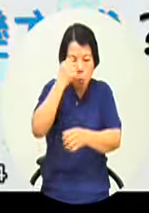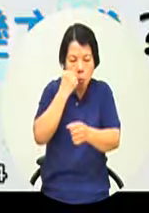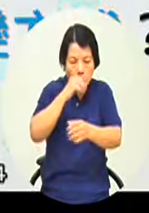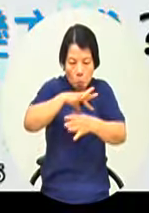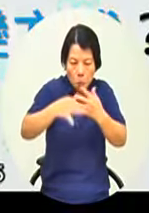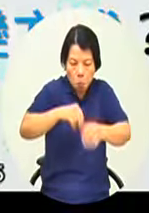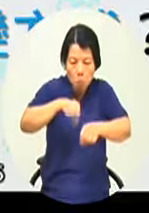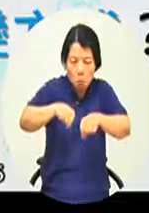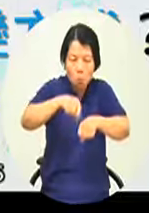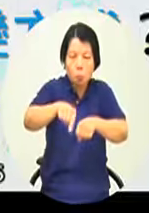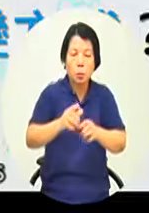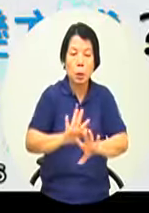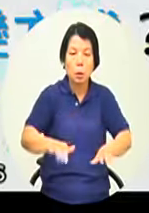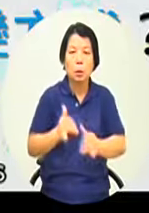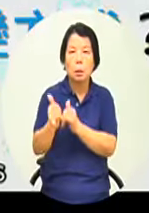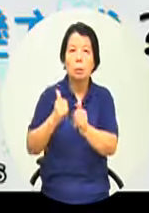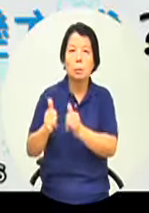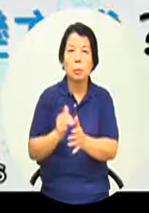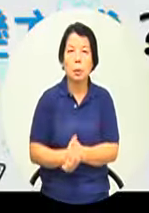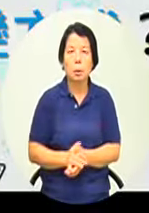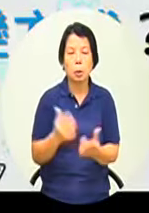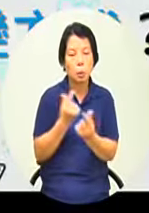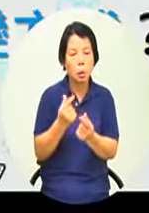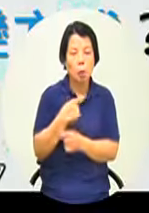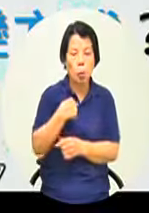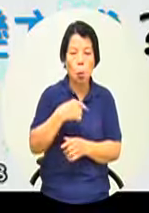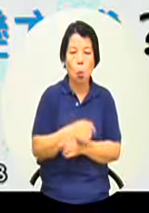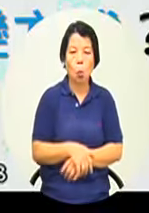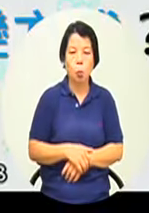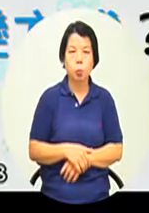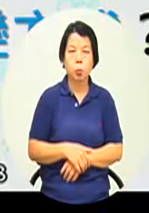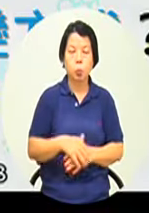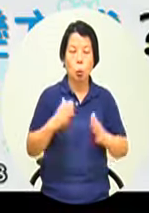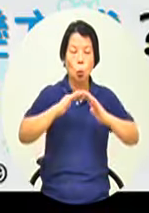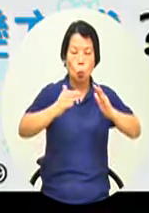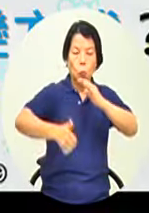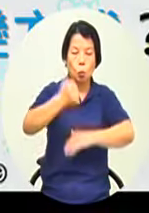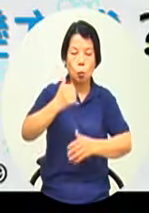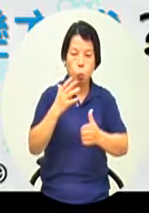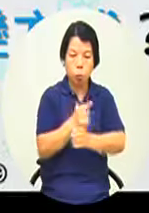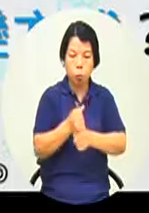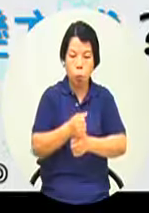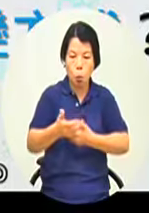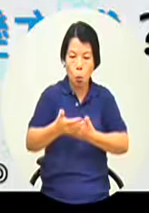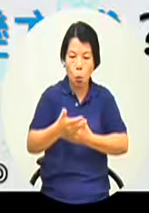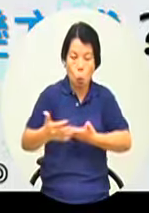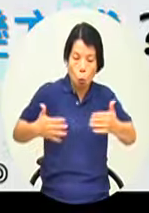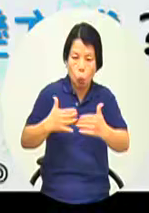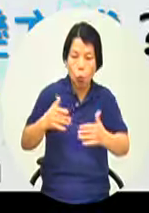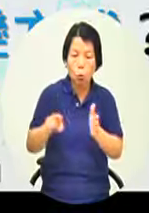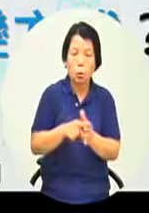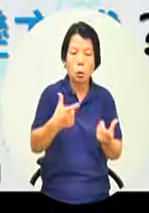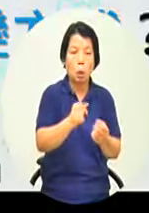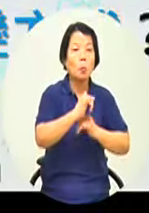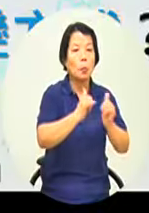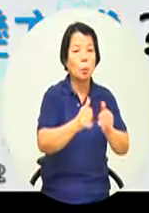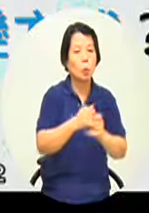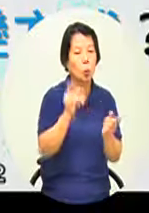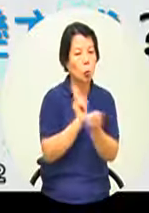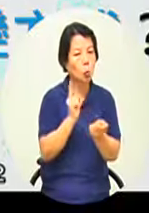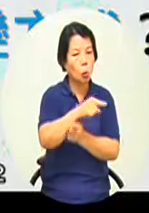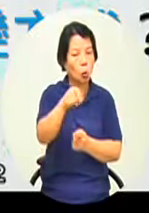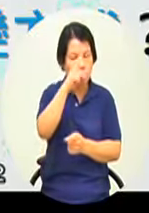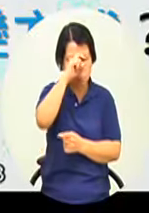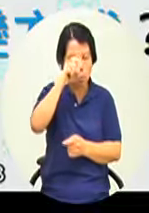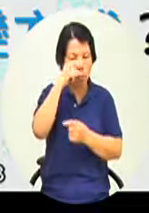好，尤其是现在民众，就像我在市长总咨询讲的，其实民众现在对我们的期待很高哦。哦，中